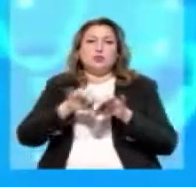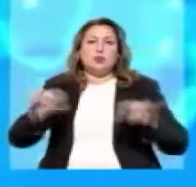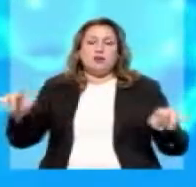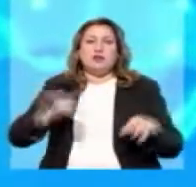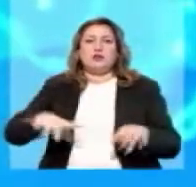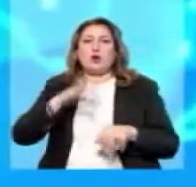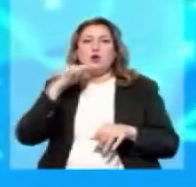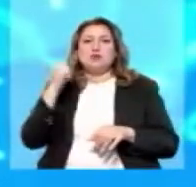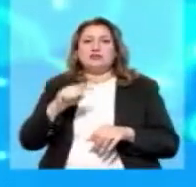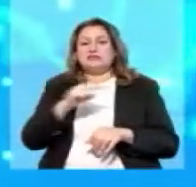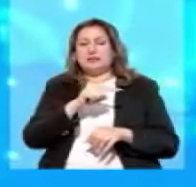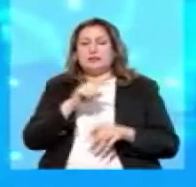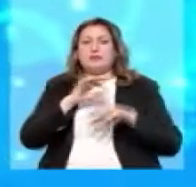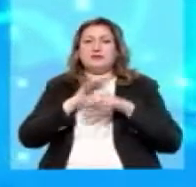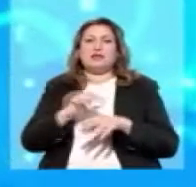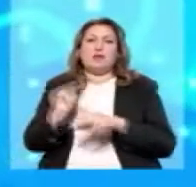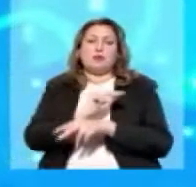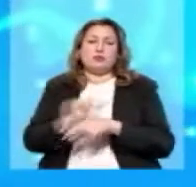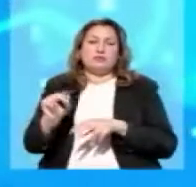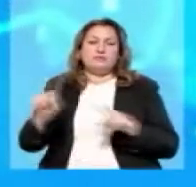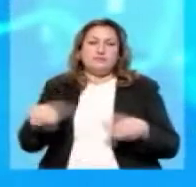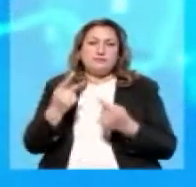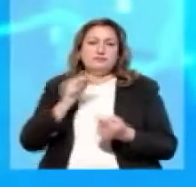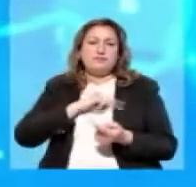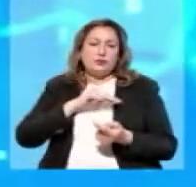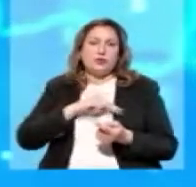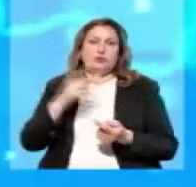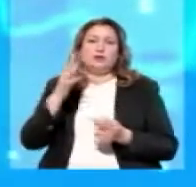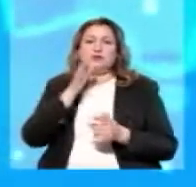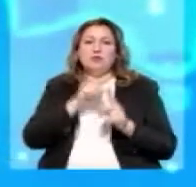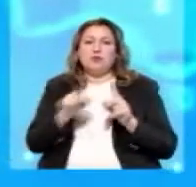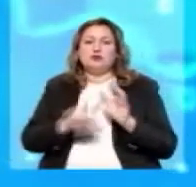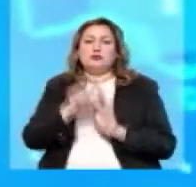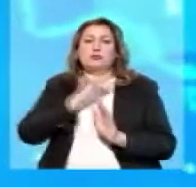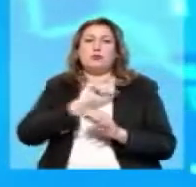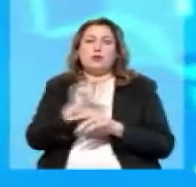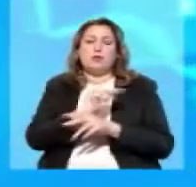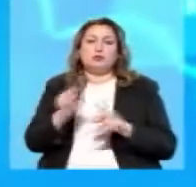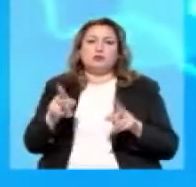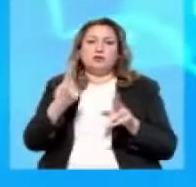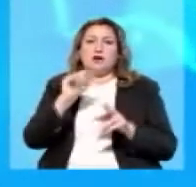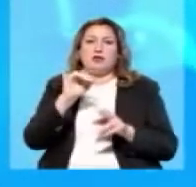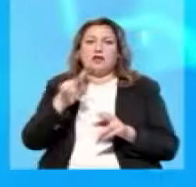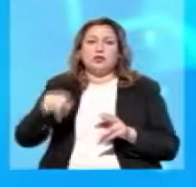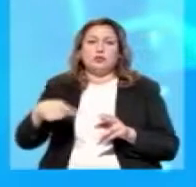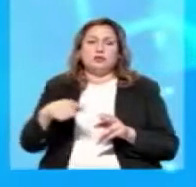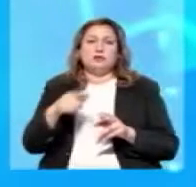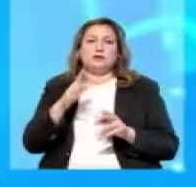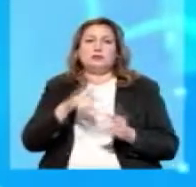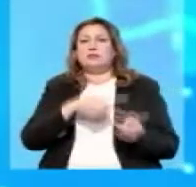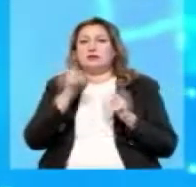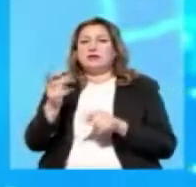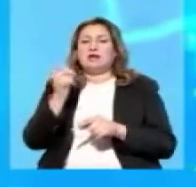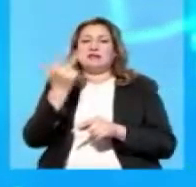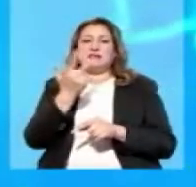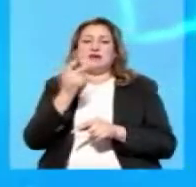на территории Российской Федерации проведением ремонтно-восстановительных работ, сроки начала работы по ремонту участка Карталы-Рудный переносятся на 3